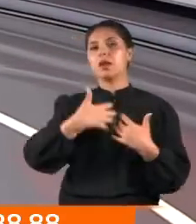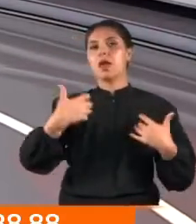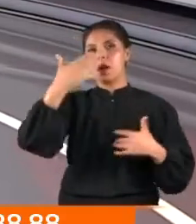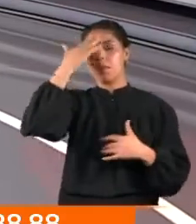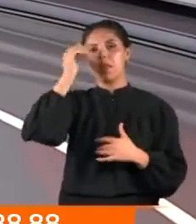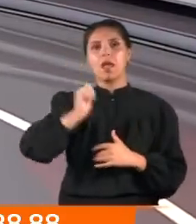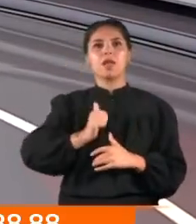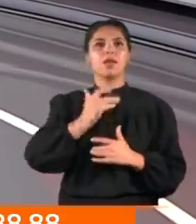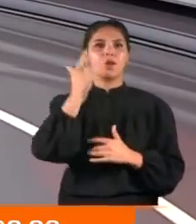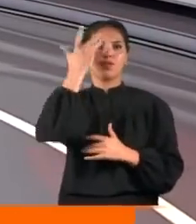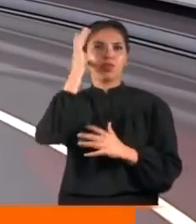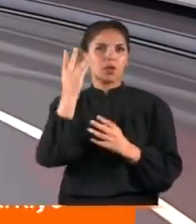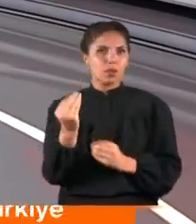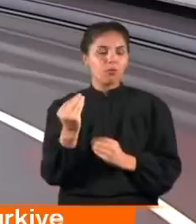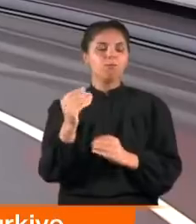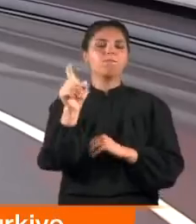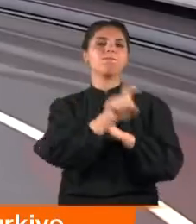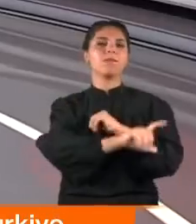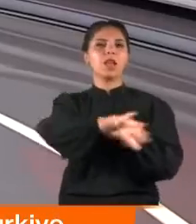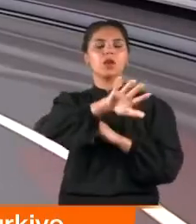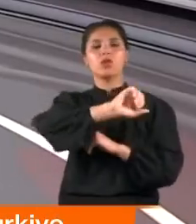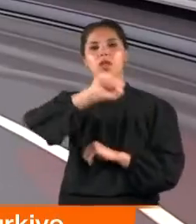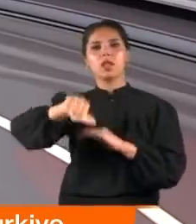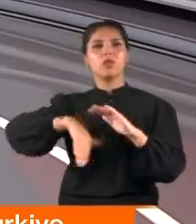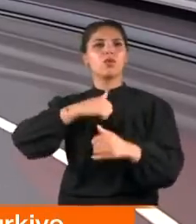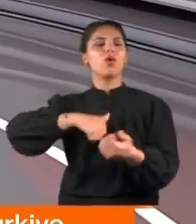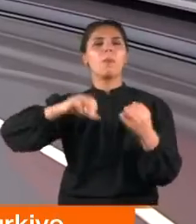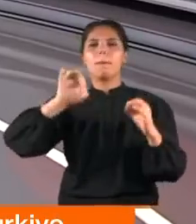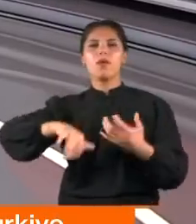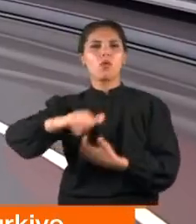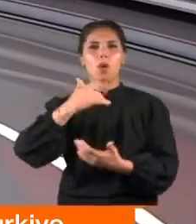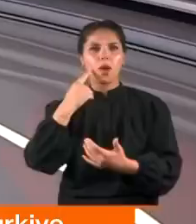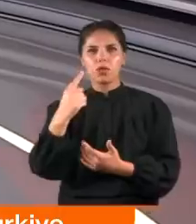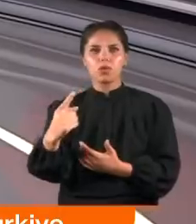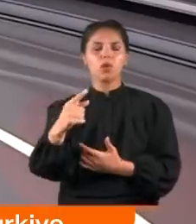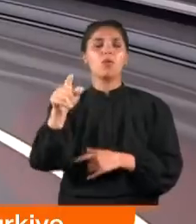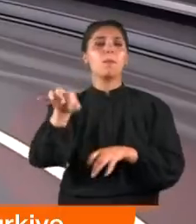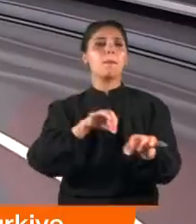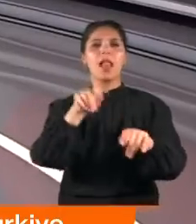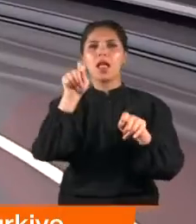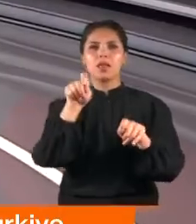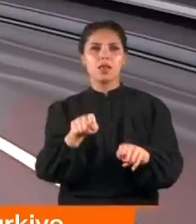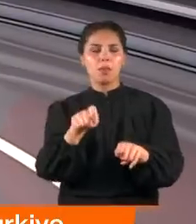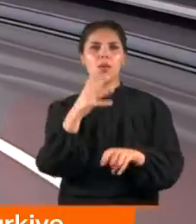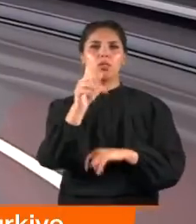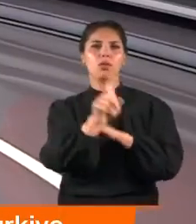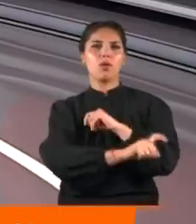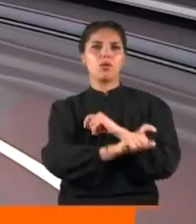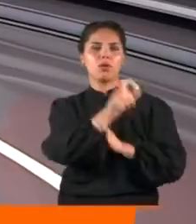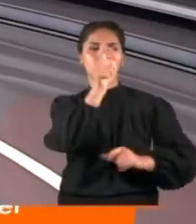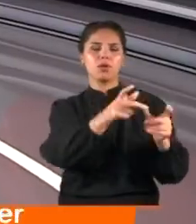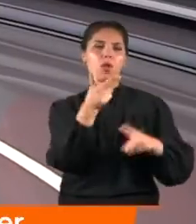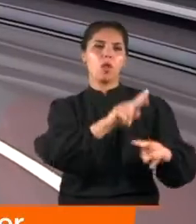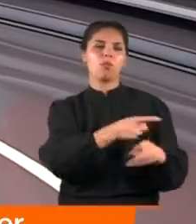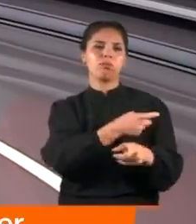düştü. Teröristlerin hain saldırısının ardından başlatılan operasyonda aralarında saldırının planlayıcısının da bulunduğu 4